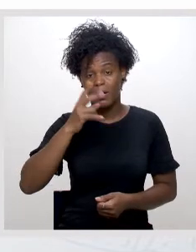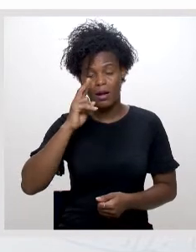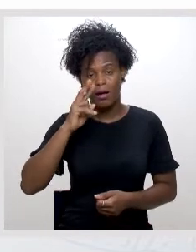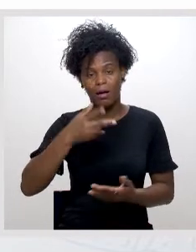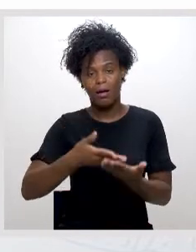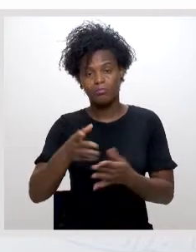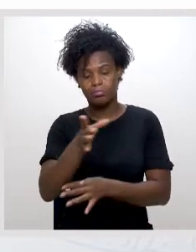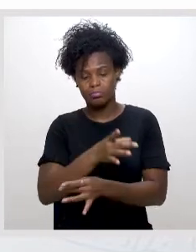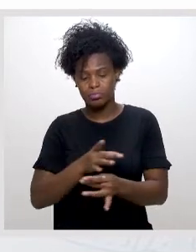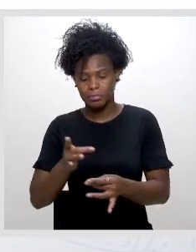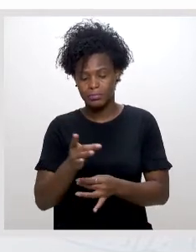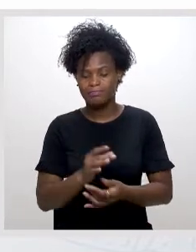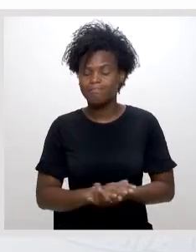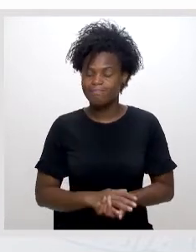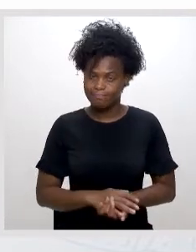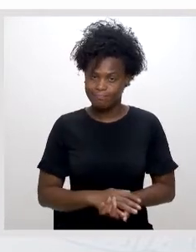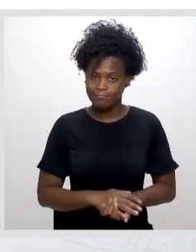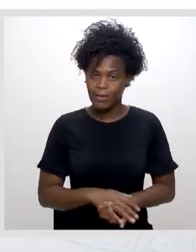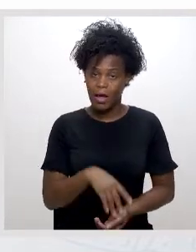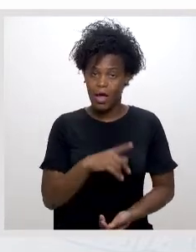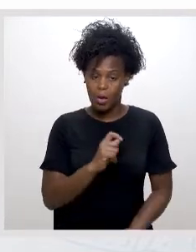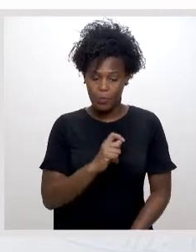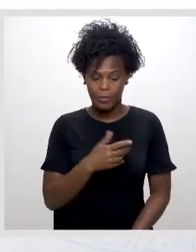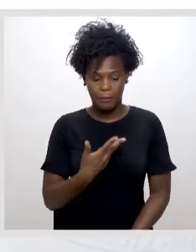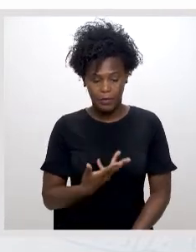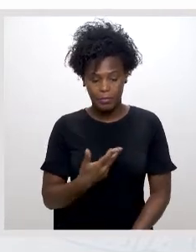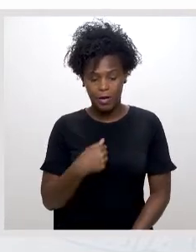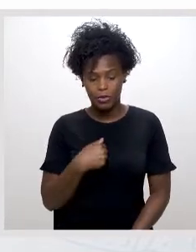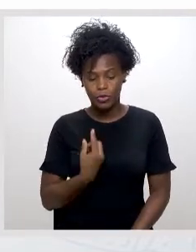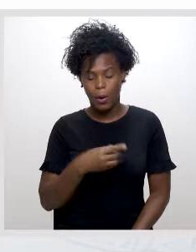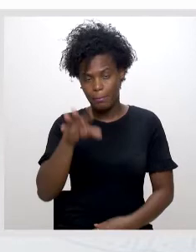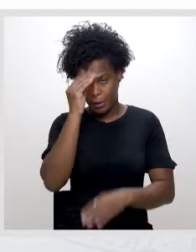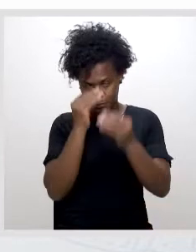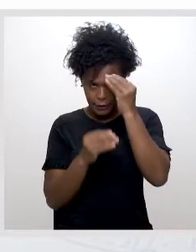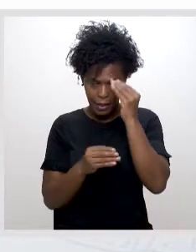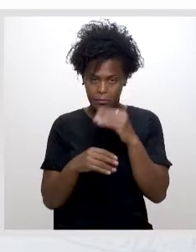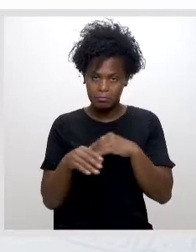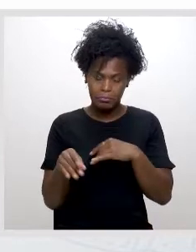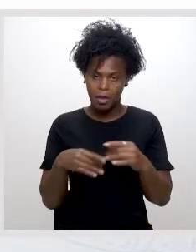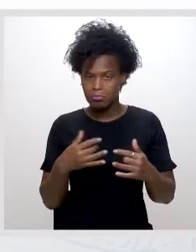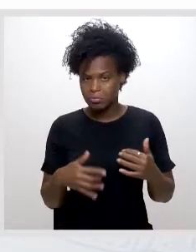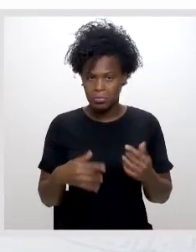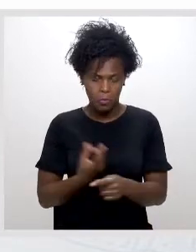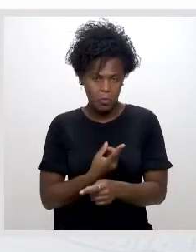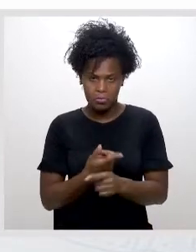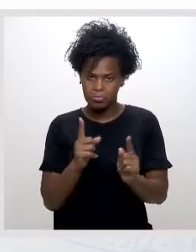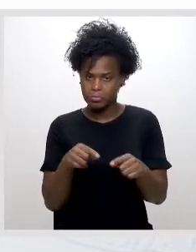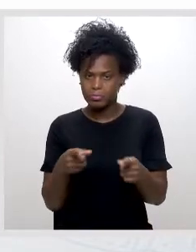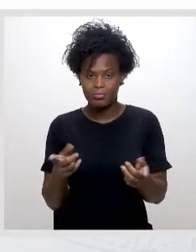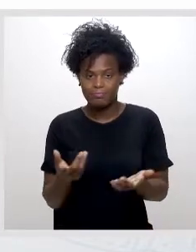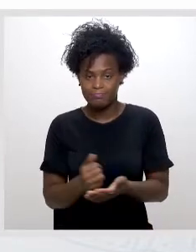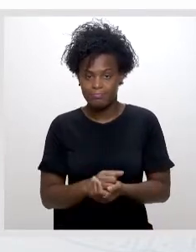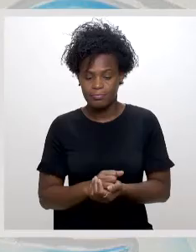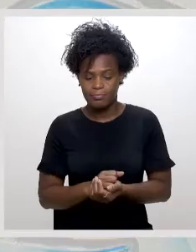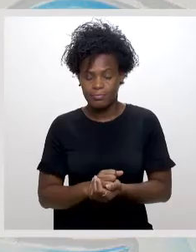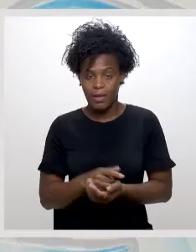championnat. E. Actuellement, je suis en train d'apprendre à jouer des percussions.